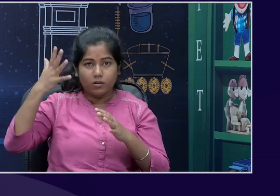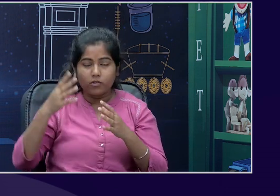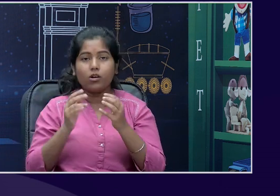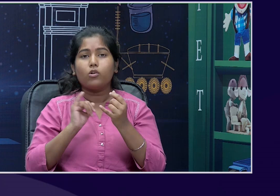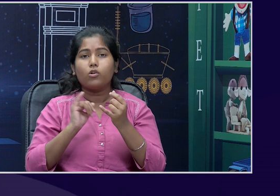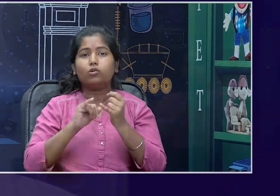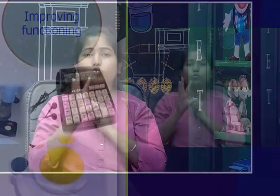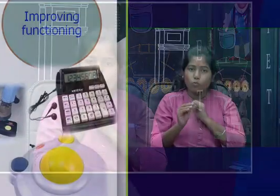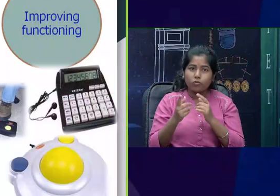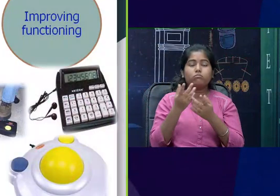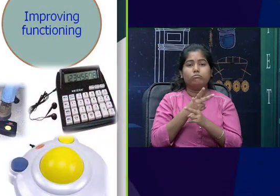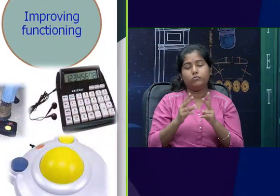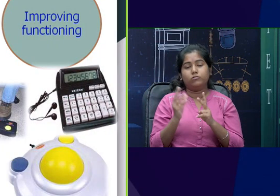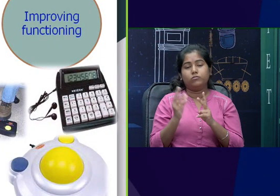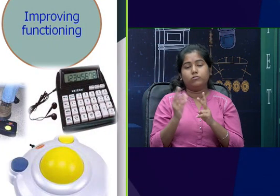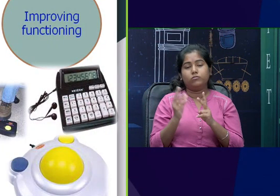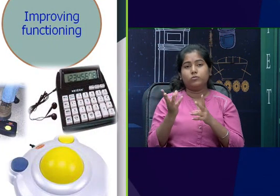हैं, हाई टेक